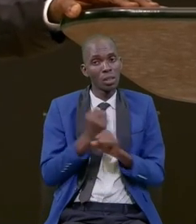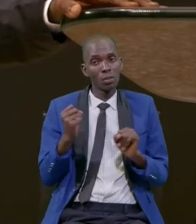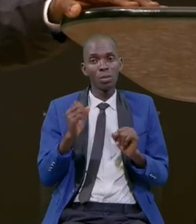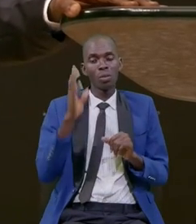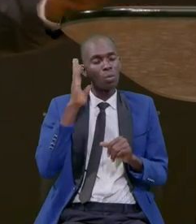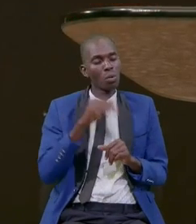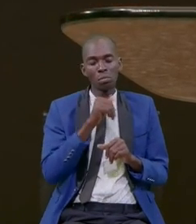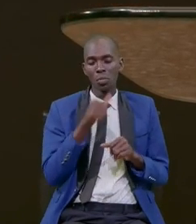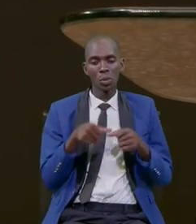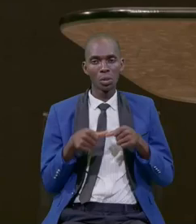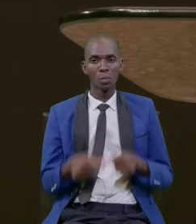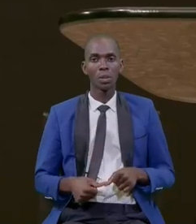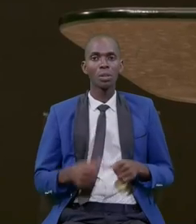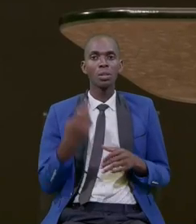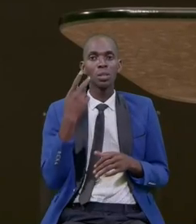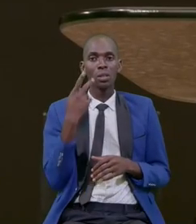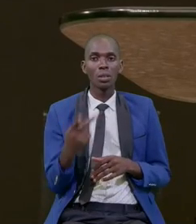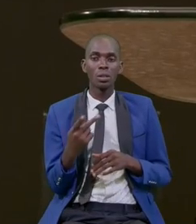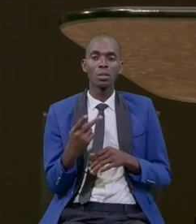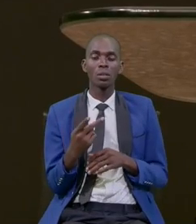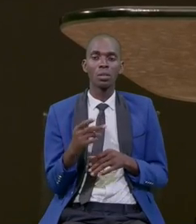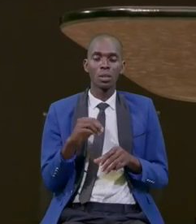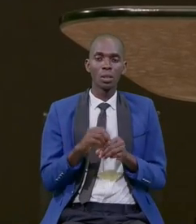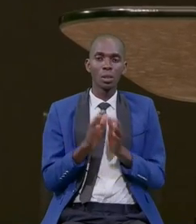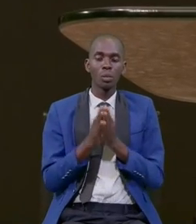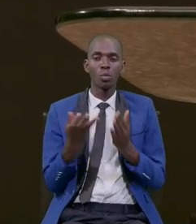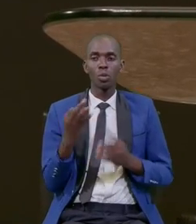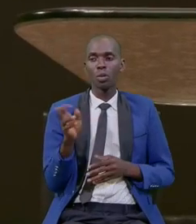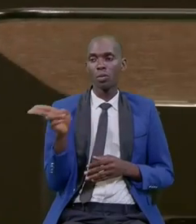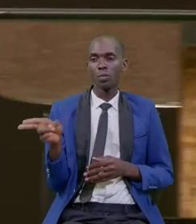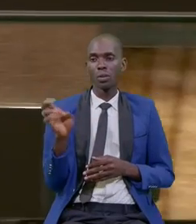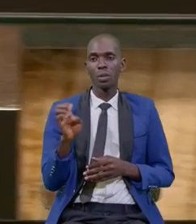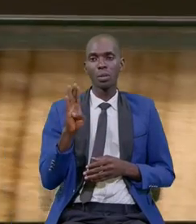ne va pas demeurer. Allons aux Hébreux 10,